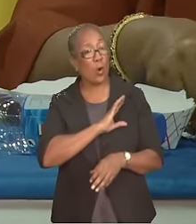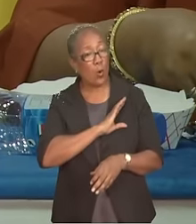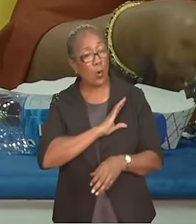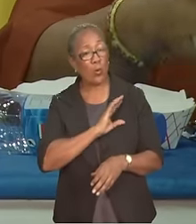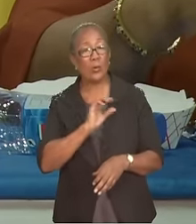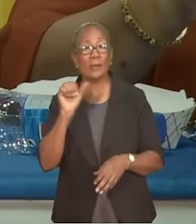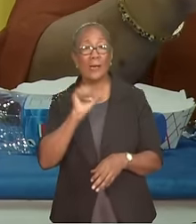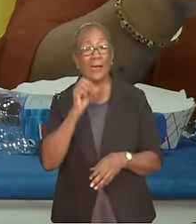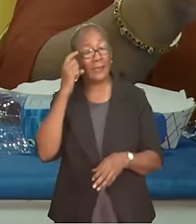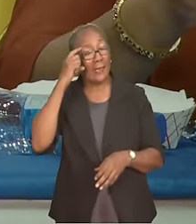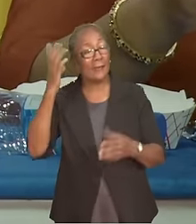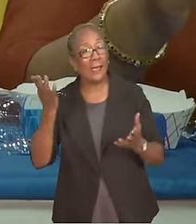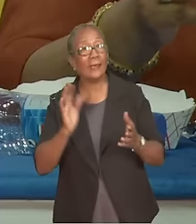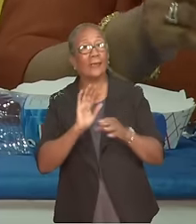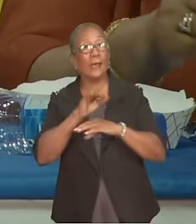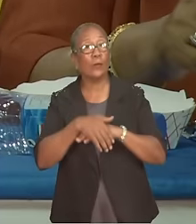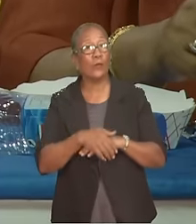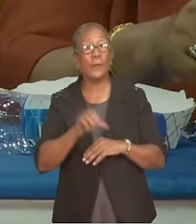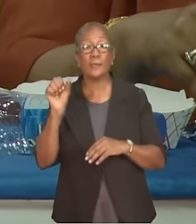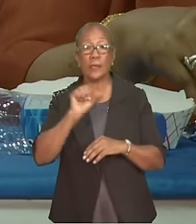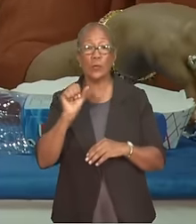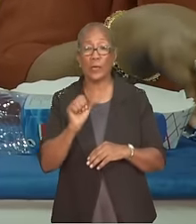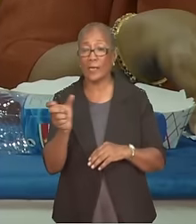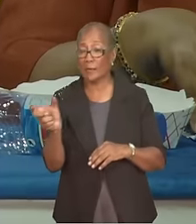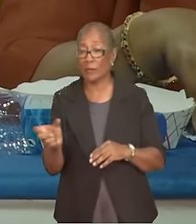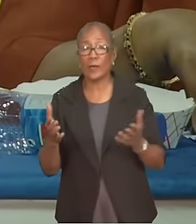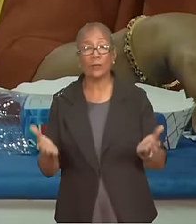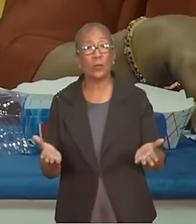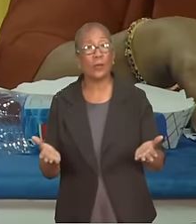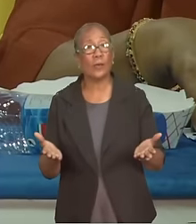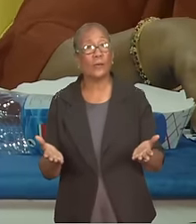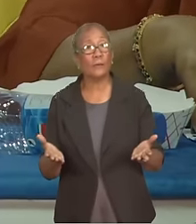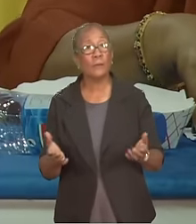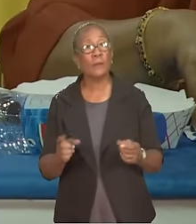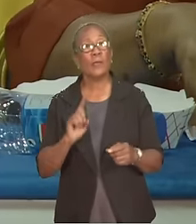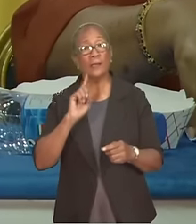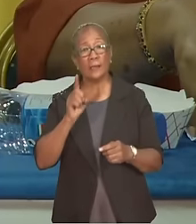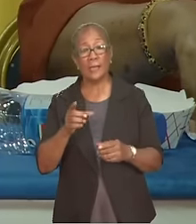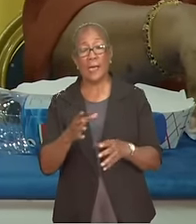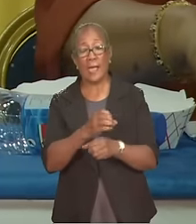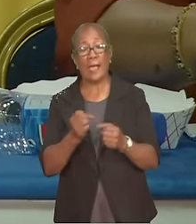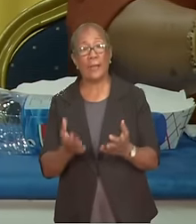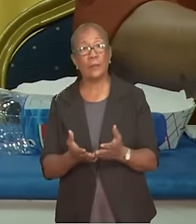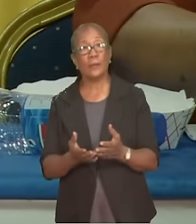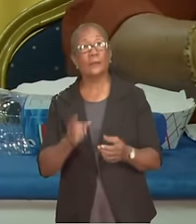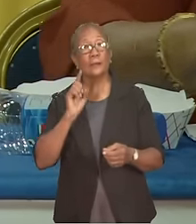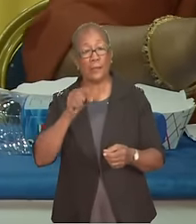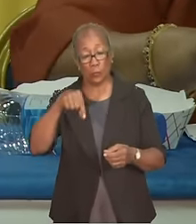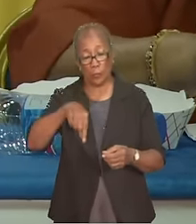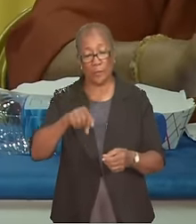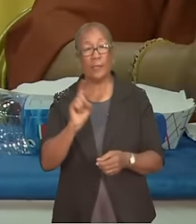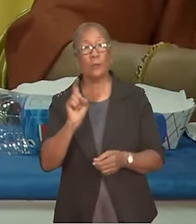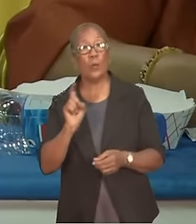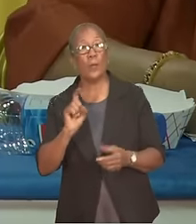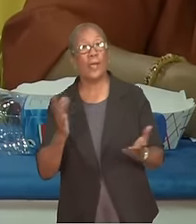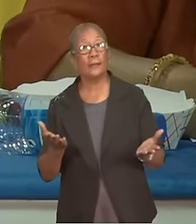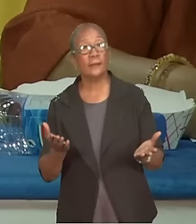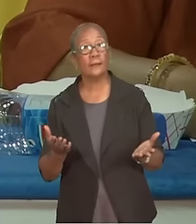mentaliteitsombuiging. Maar er zijn nog andere factoren die toch wel ervoor zorgen dat we op dit moment toch wel